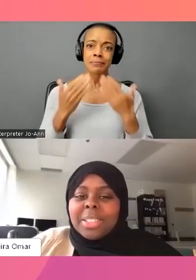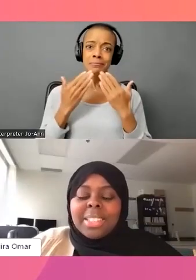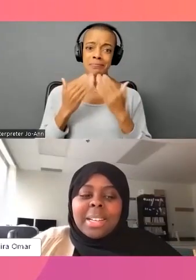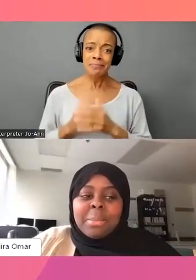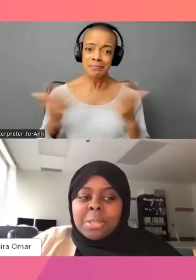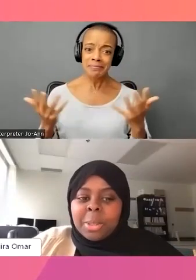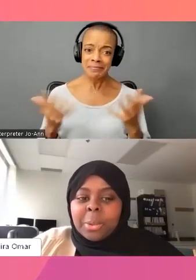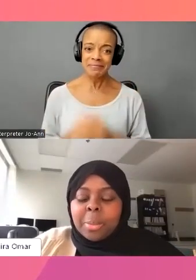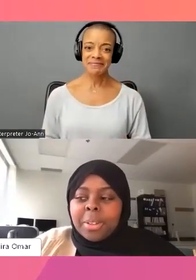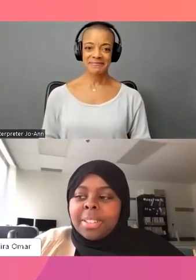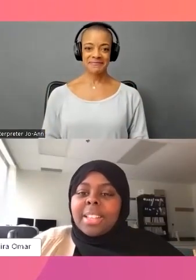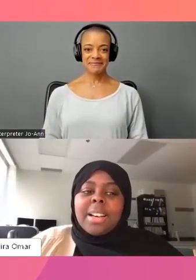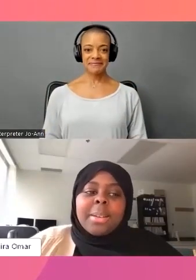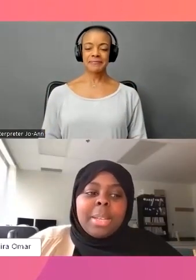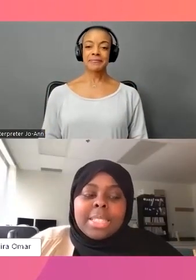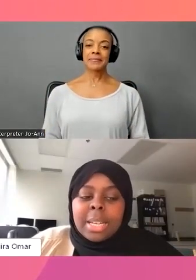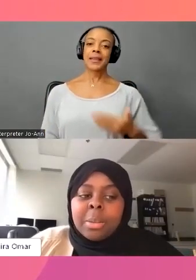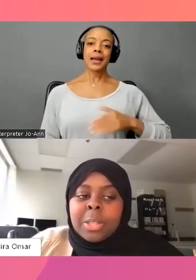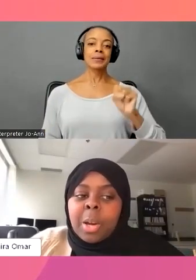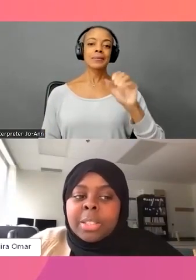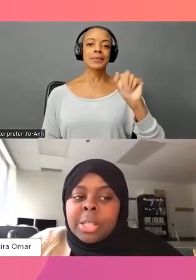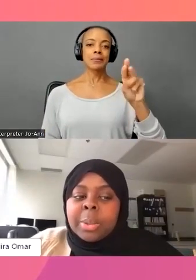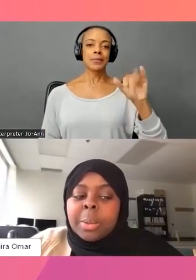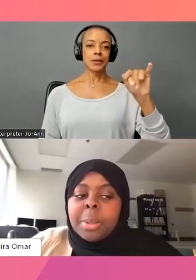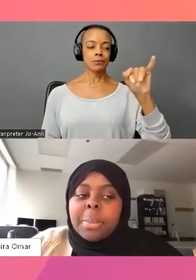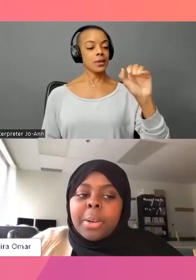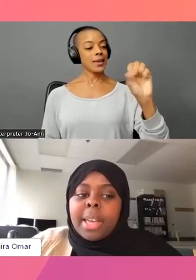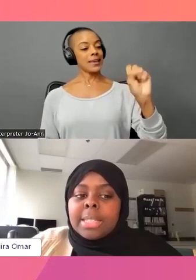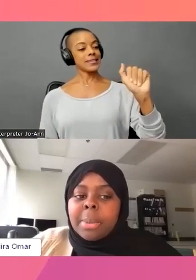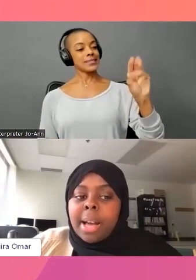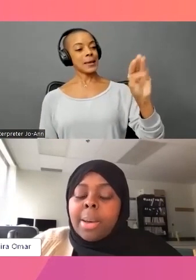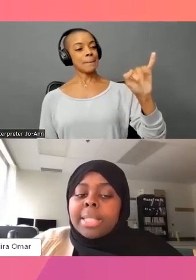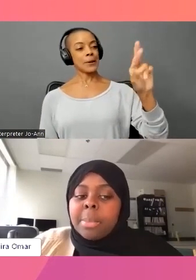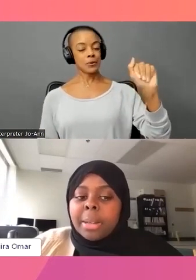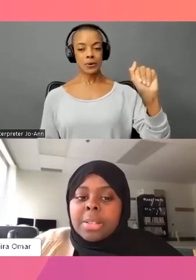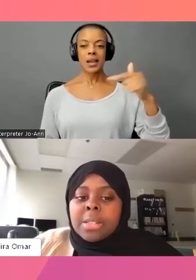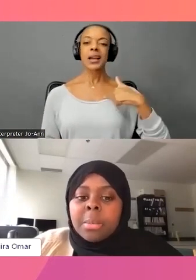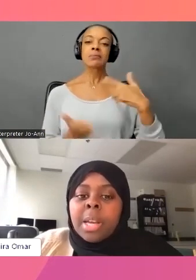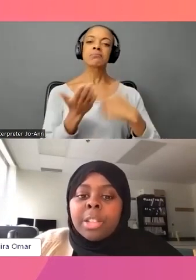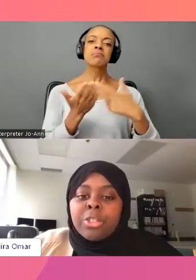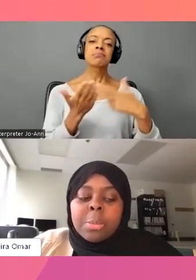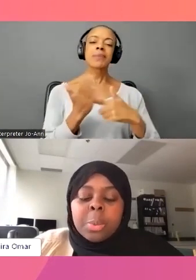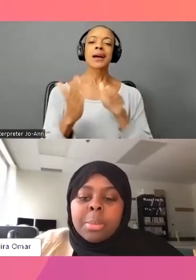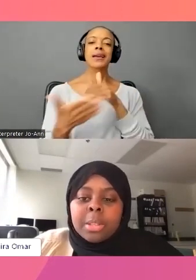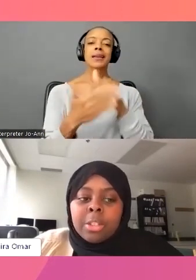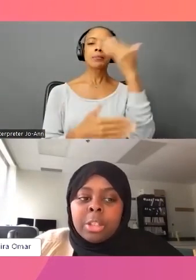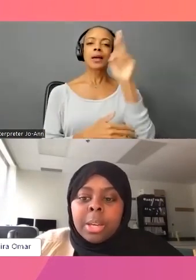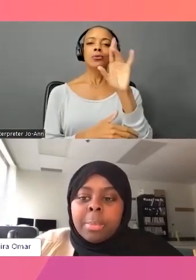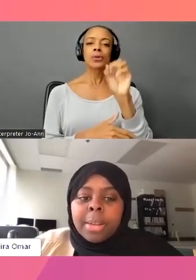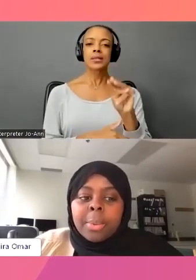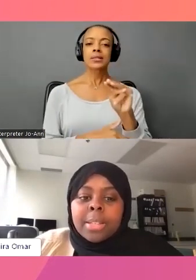Merci beaucoup. Bonjour à toutes et à tous. Je m'appelle Samira Omar. Aujourd'hui, je vais